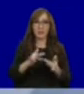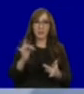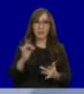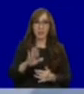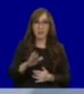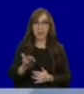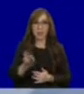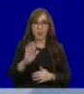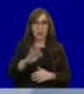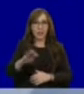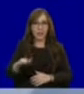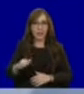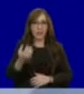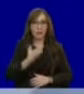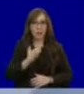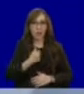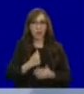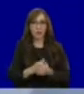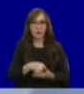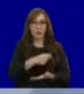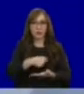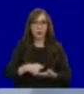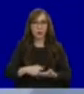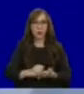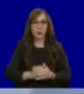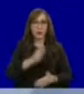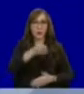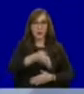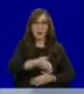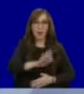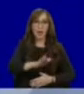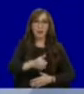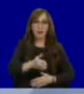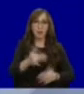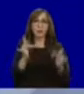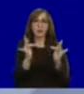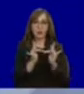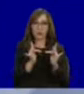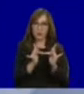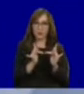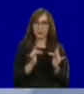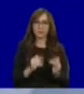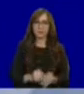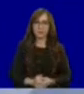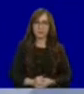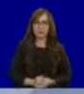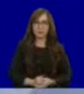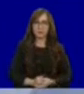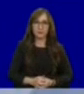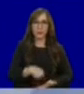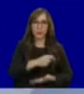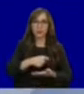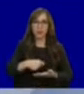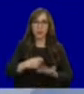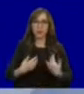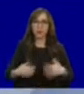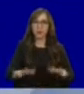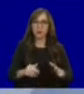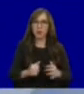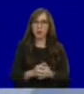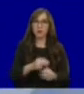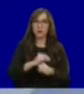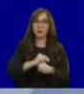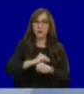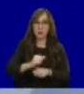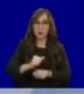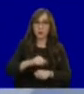melakukan pembelajaran tatap muka terbatas atau tetap melaksanakan pembelajaran jarak jauh. Jadinya sekolah setelah guru-guru dan tenaga